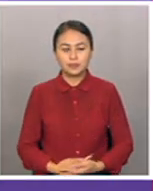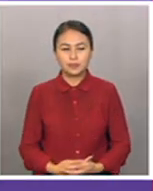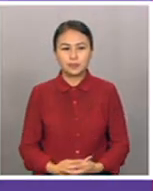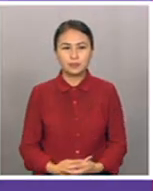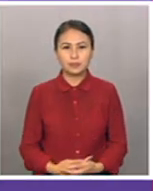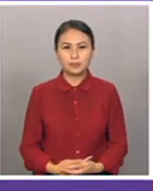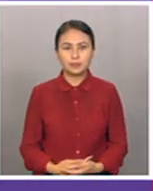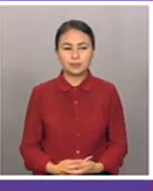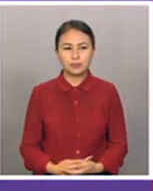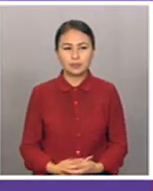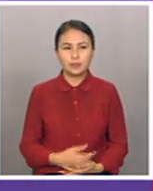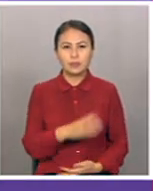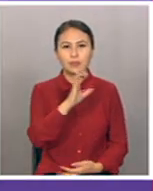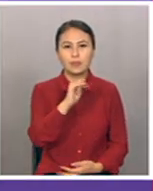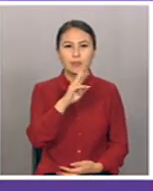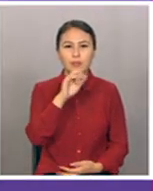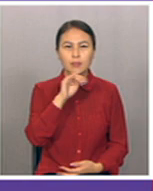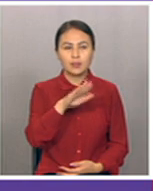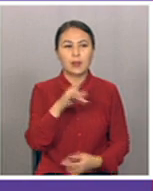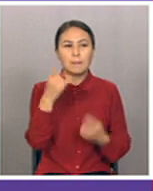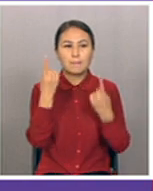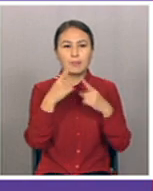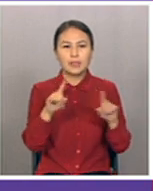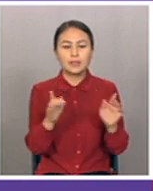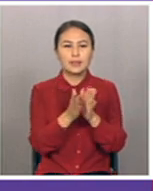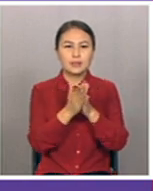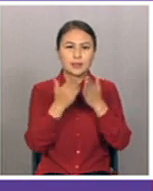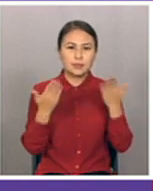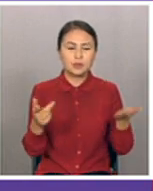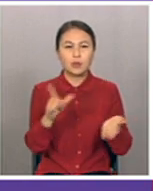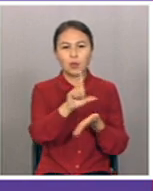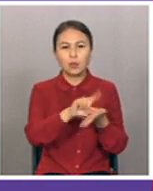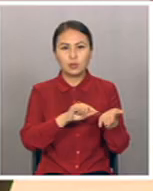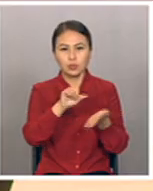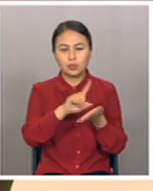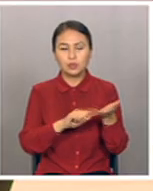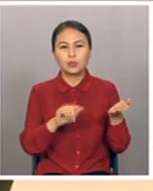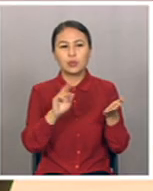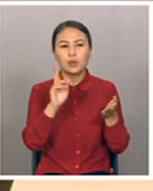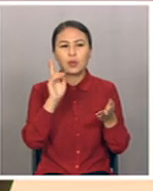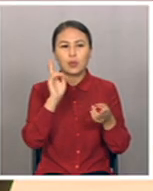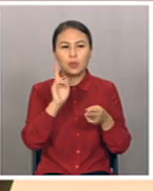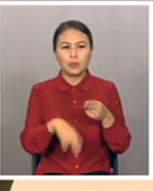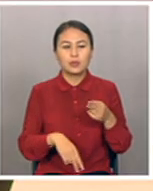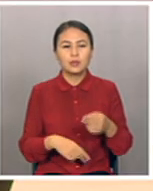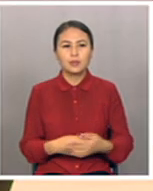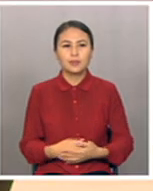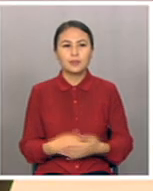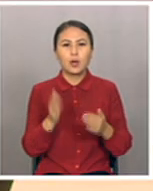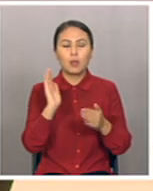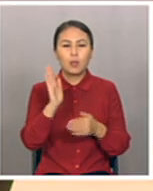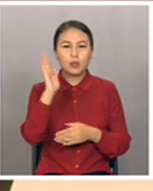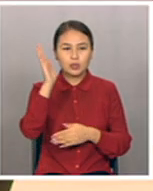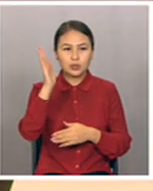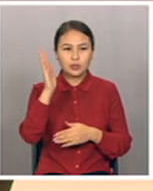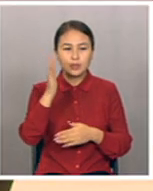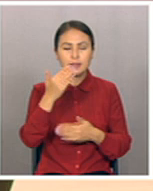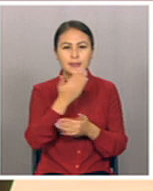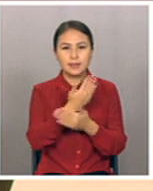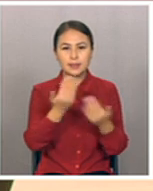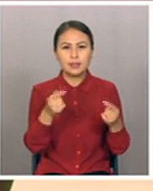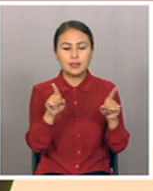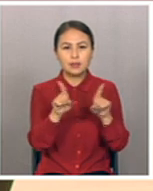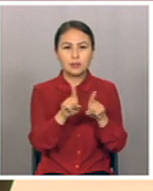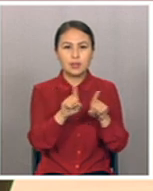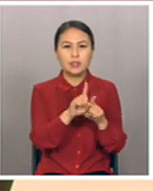Дұрыс, санат басқаның дәптерінен көшіруді қойды. Балалар, болашақта сендер де